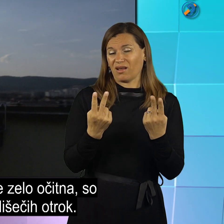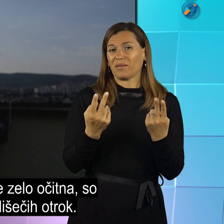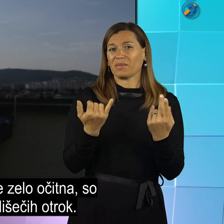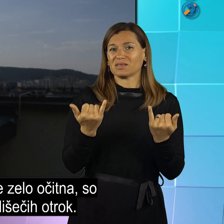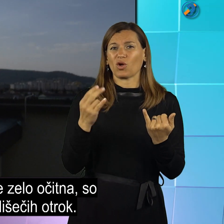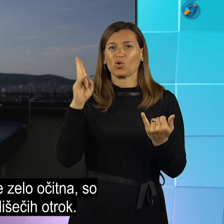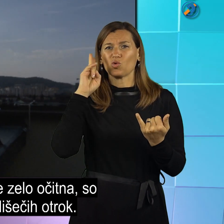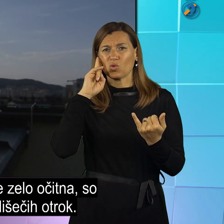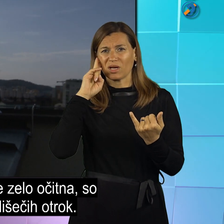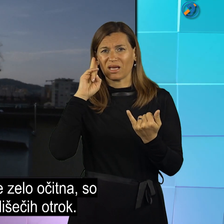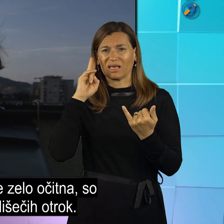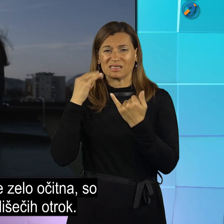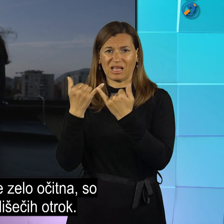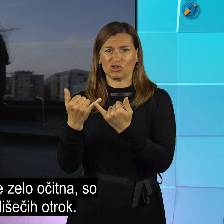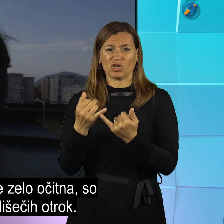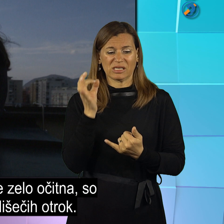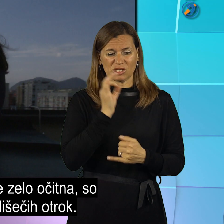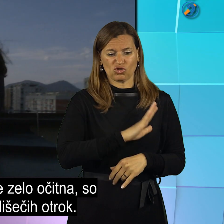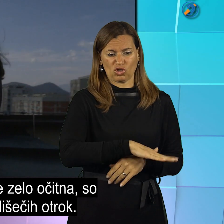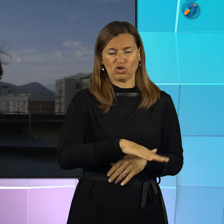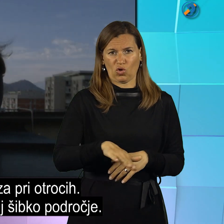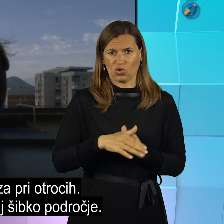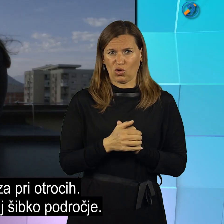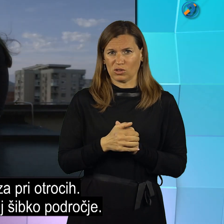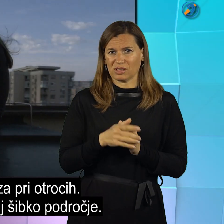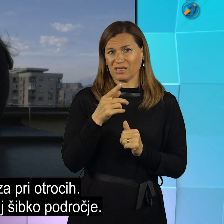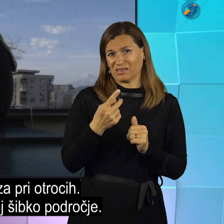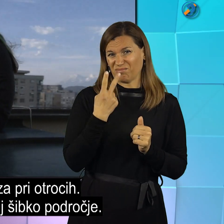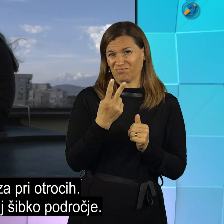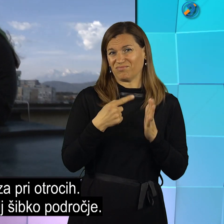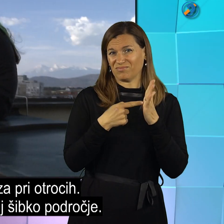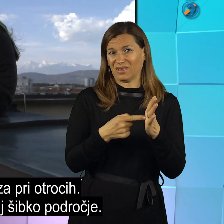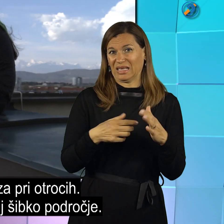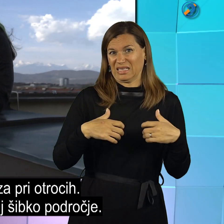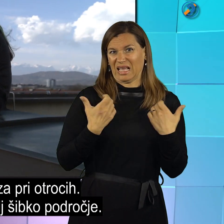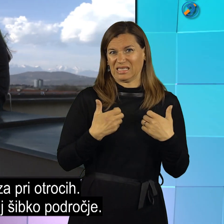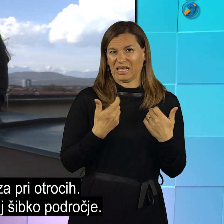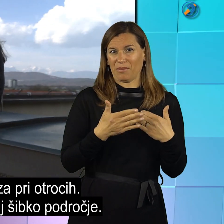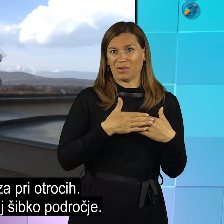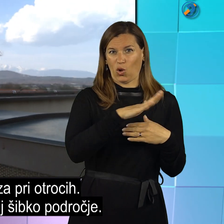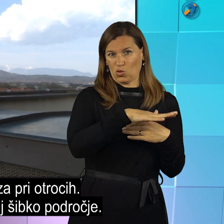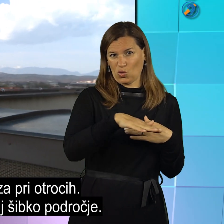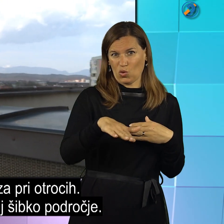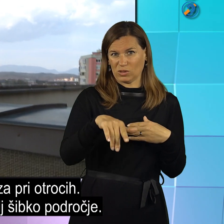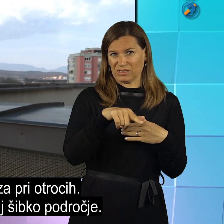so pa gluhi starši slišečih otrok. In se kaže jeza pri